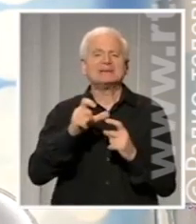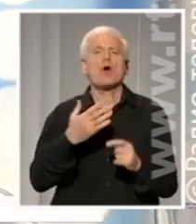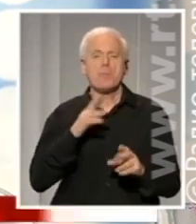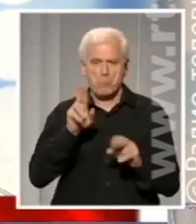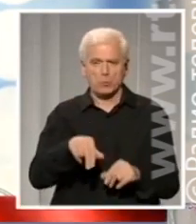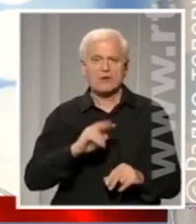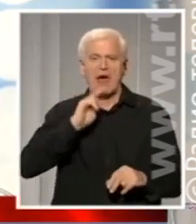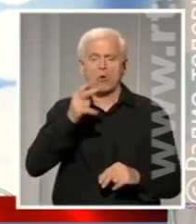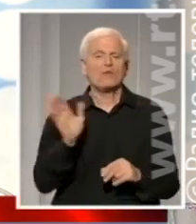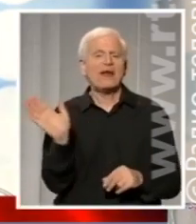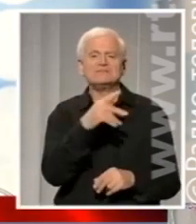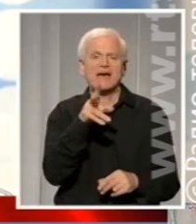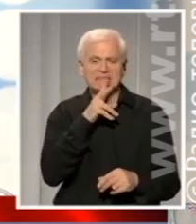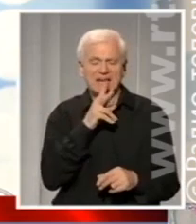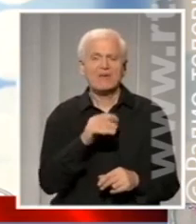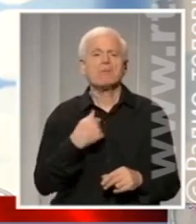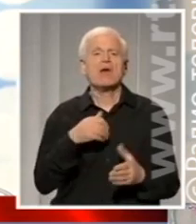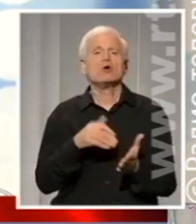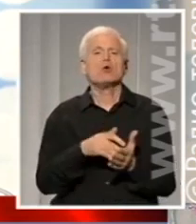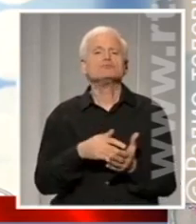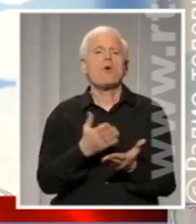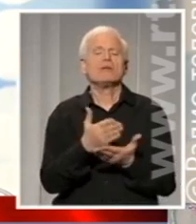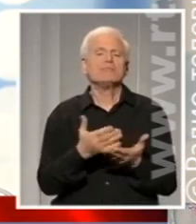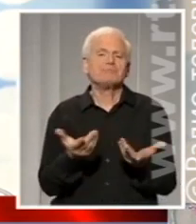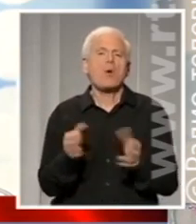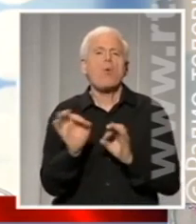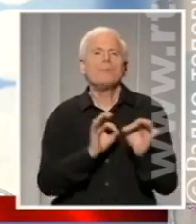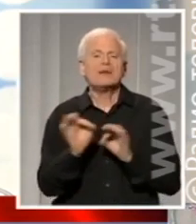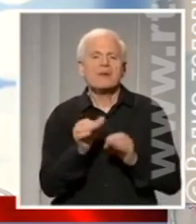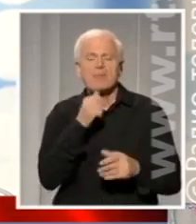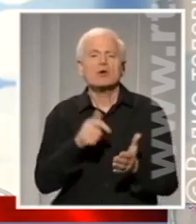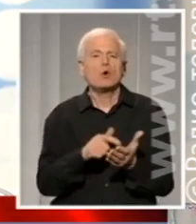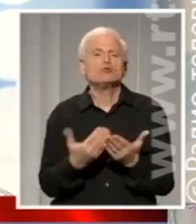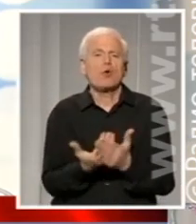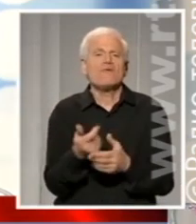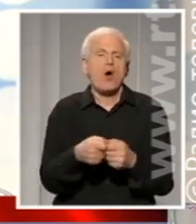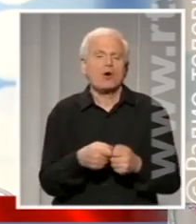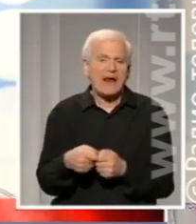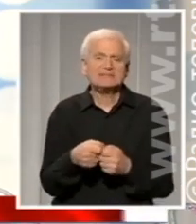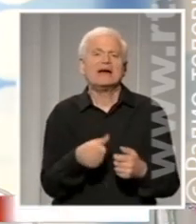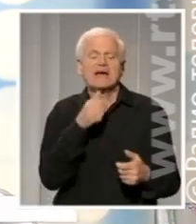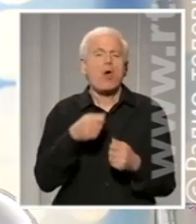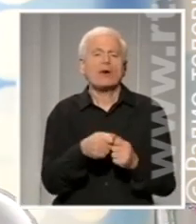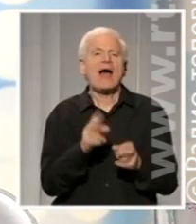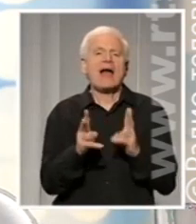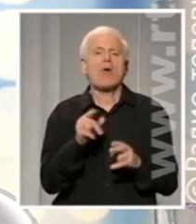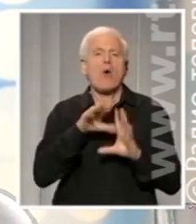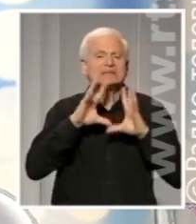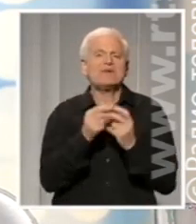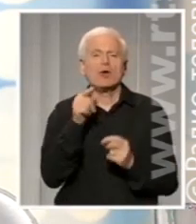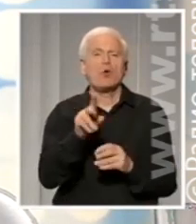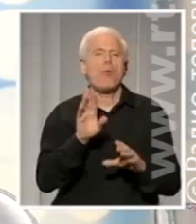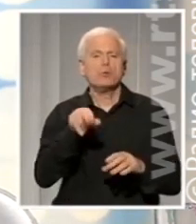to. Ovo, još smo u fazi pripreme i reorganizacije u tom smislu, zapravo organizacije kako ćemo to sve